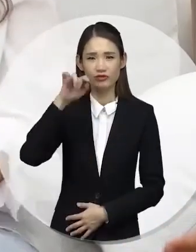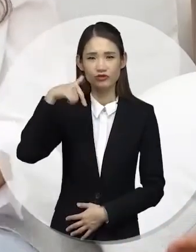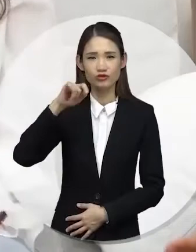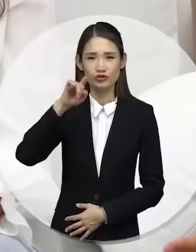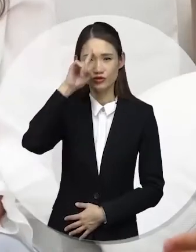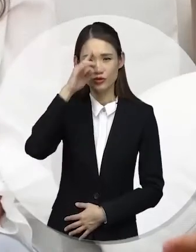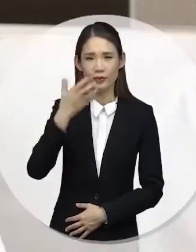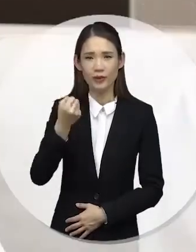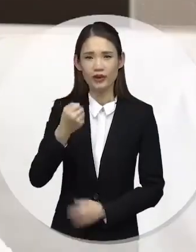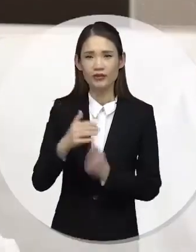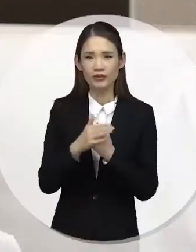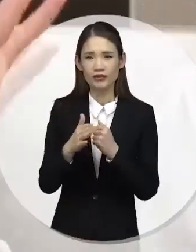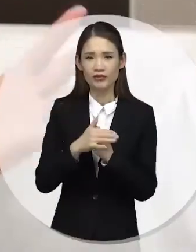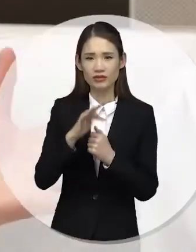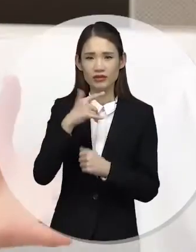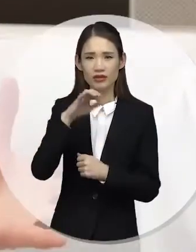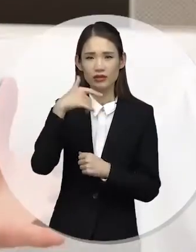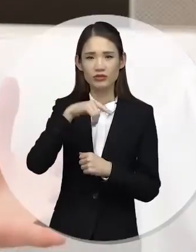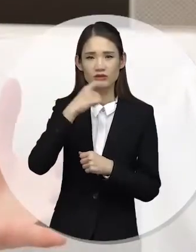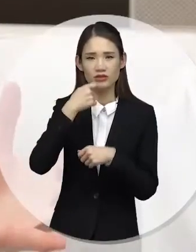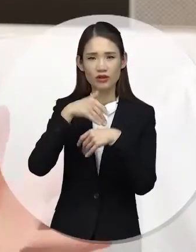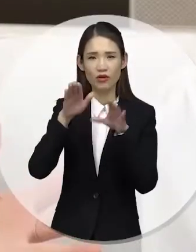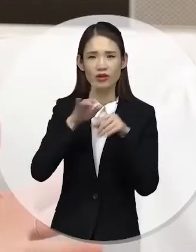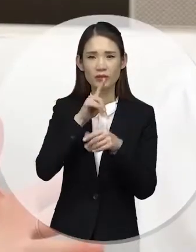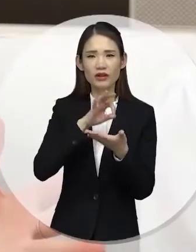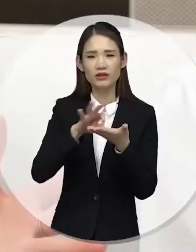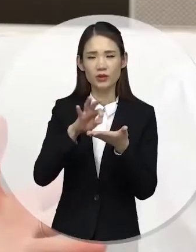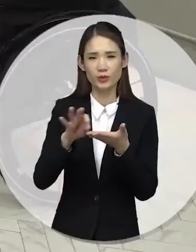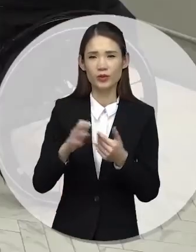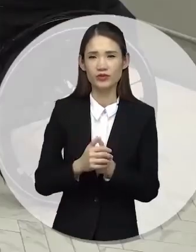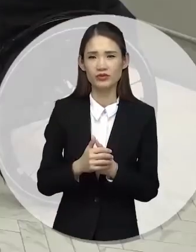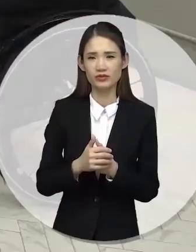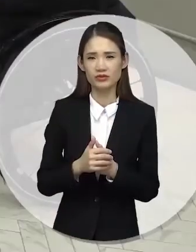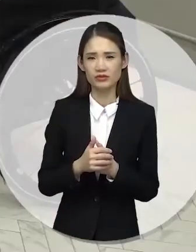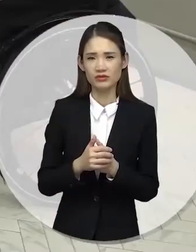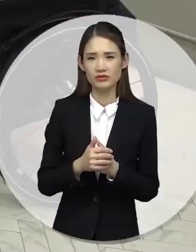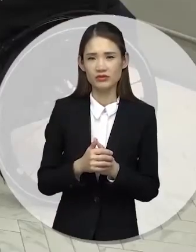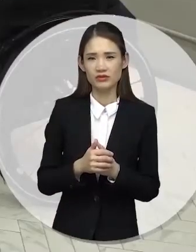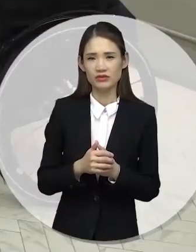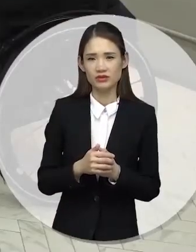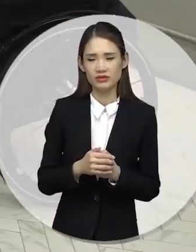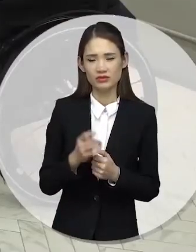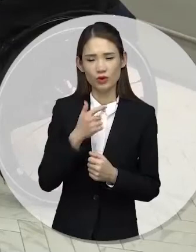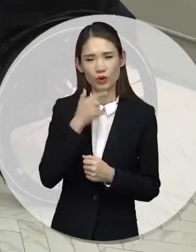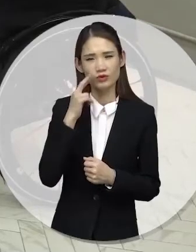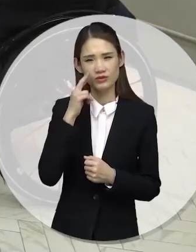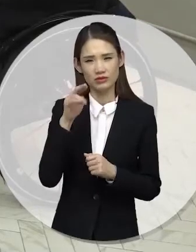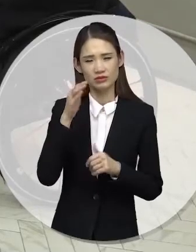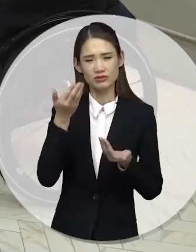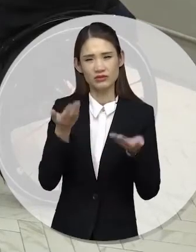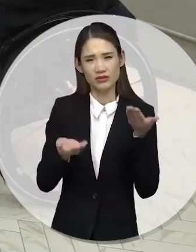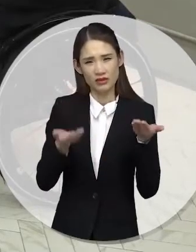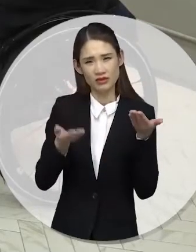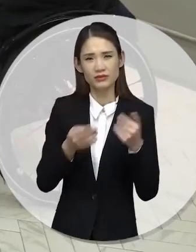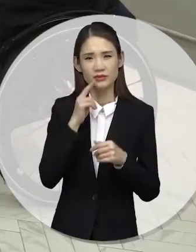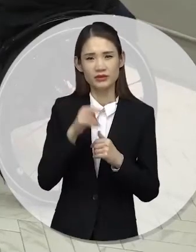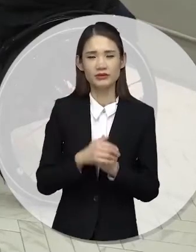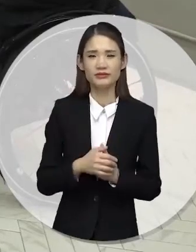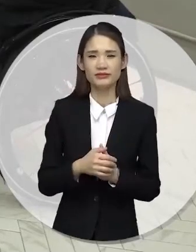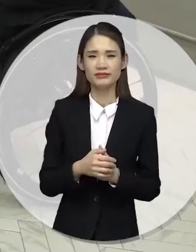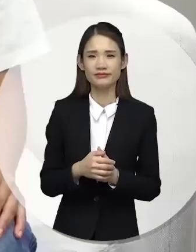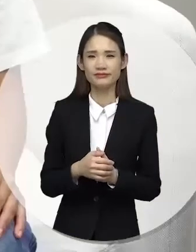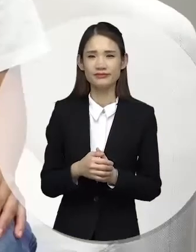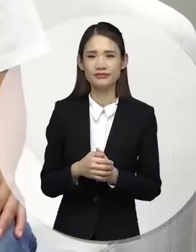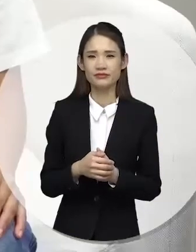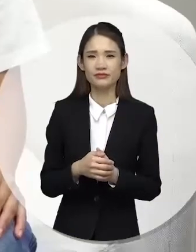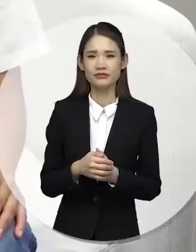증후군을 가지고 있는 아동이 다운 천사라고 해가지고 뭔가 극과 극의 미화하는 이런.